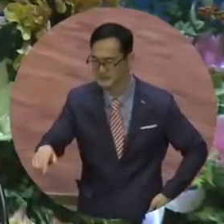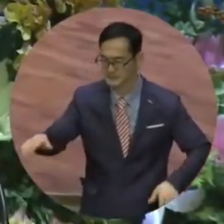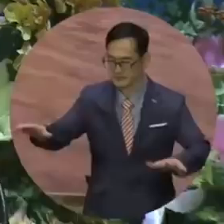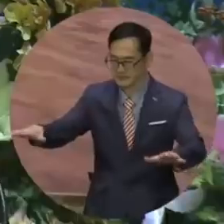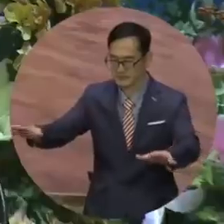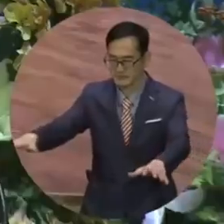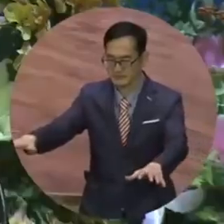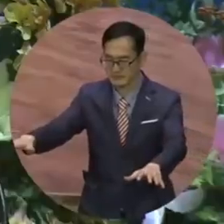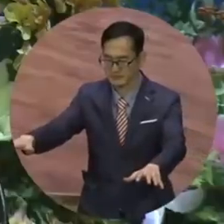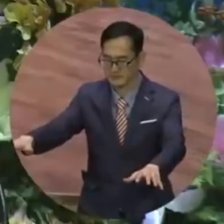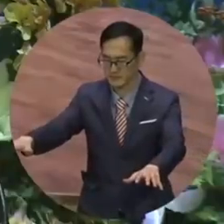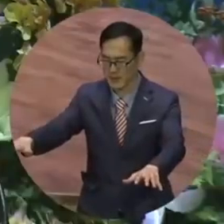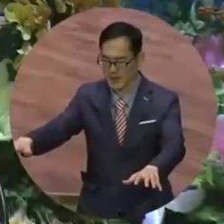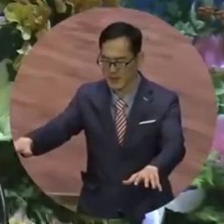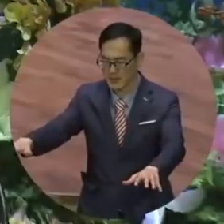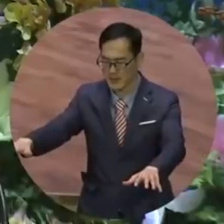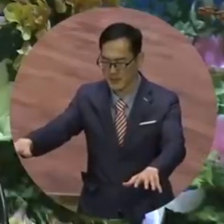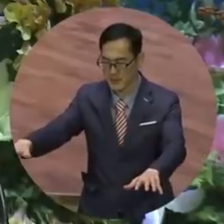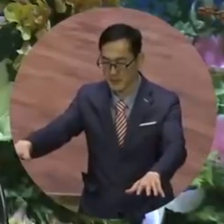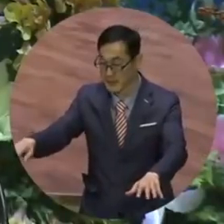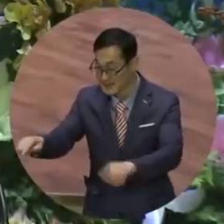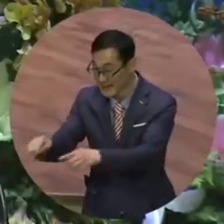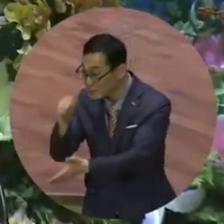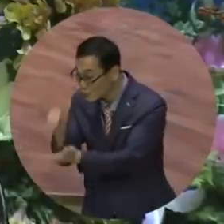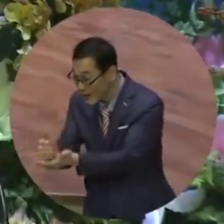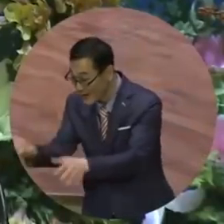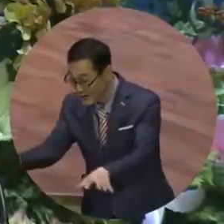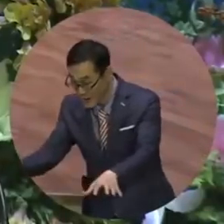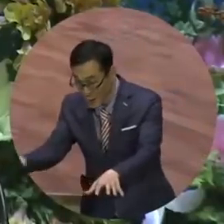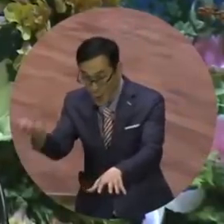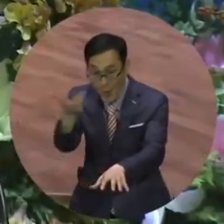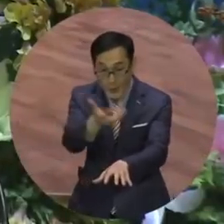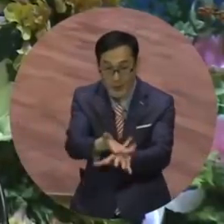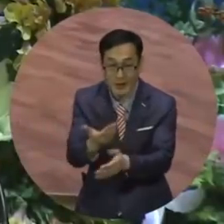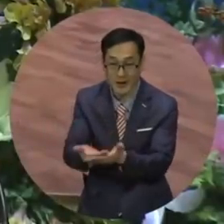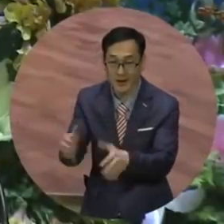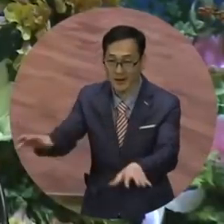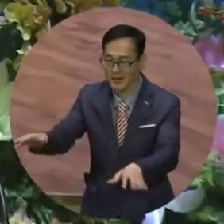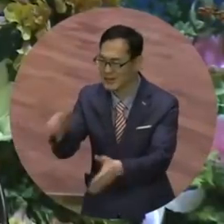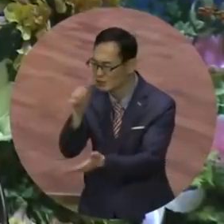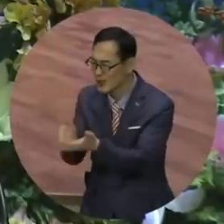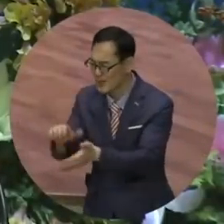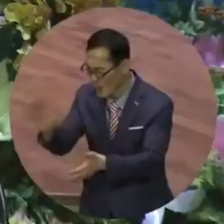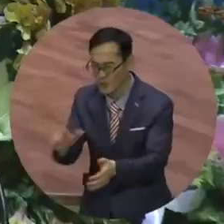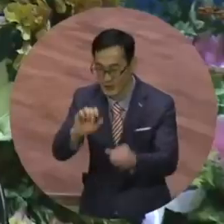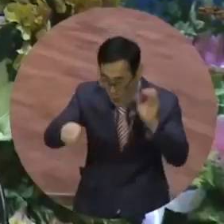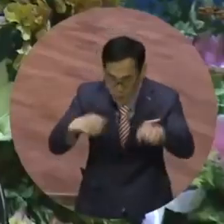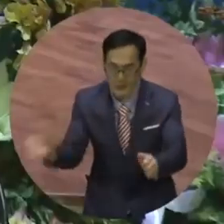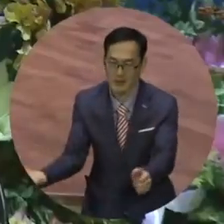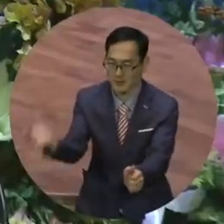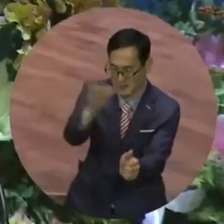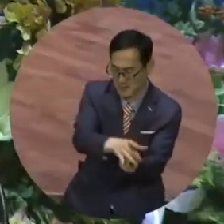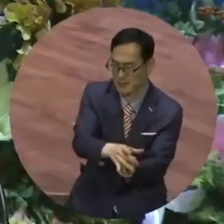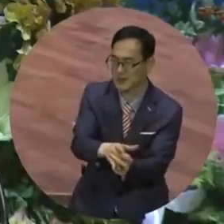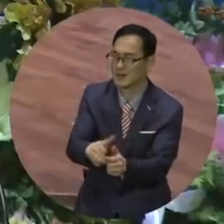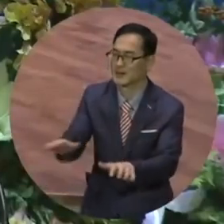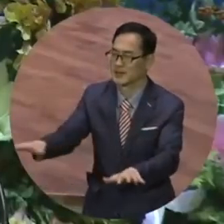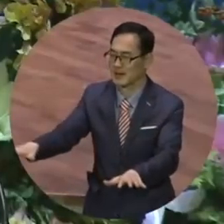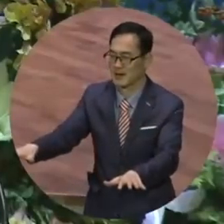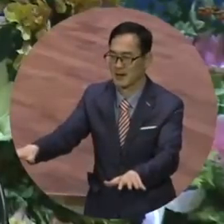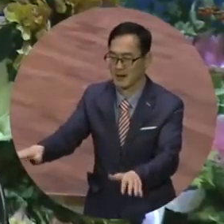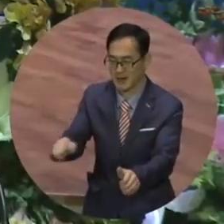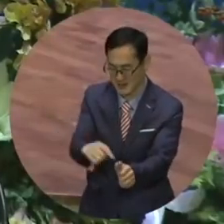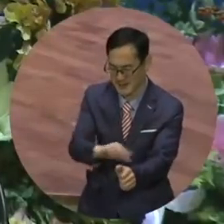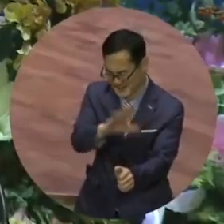고백합니다. 이런 죄, 이런 죄, 죄 쫙 고백하면 아버지 하나님, 이 사람의 모든 죄를 이 짐승에게 위임합니다.